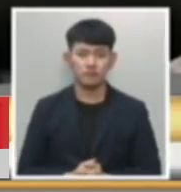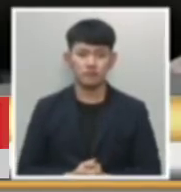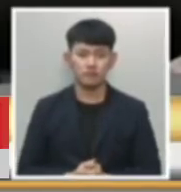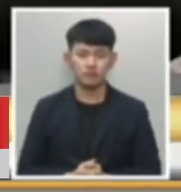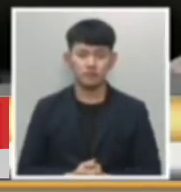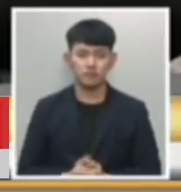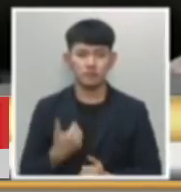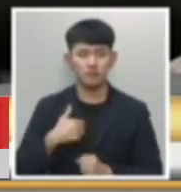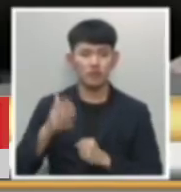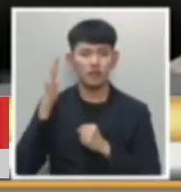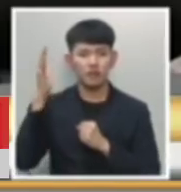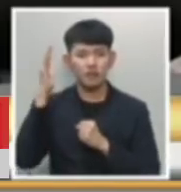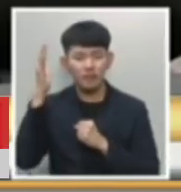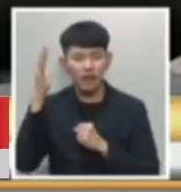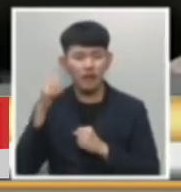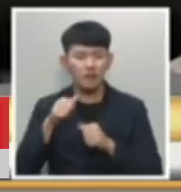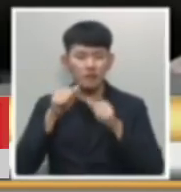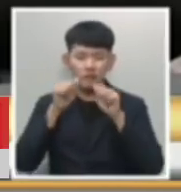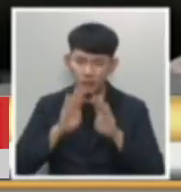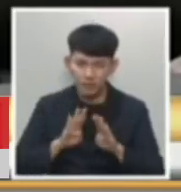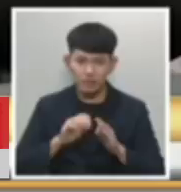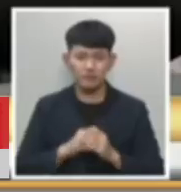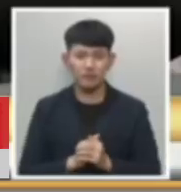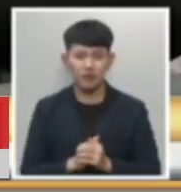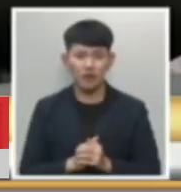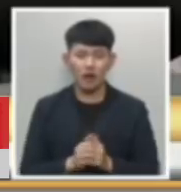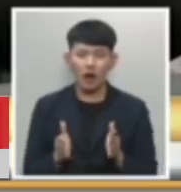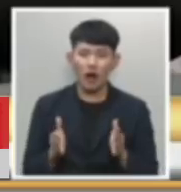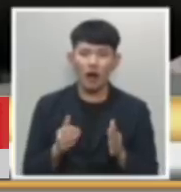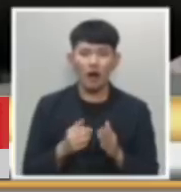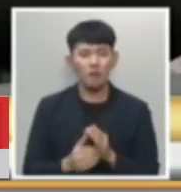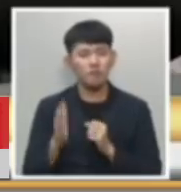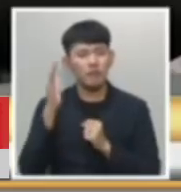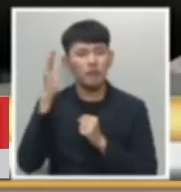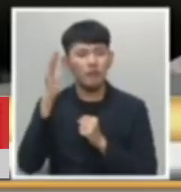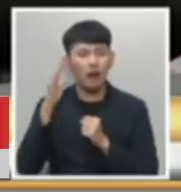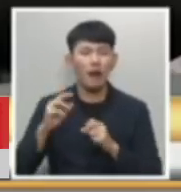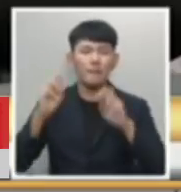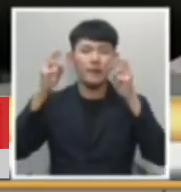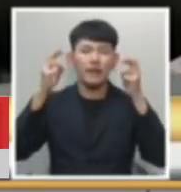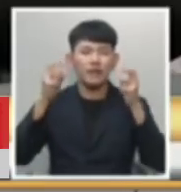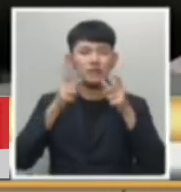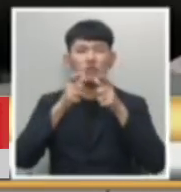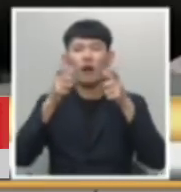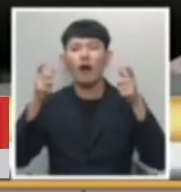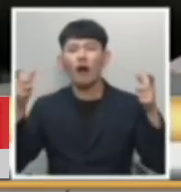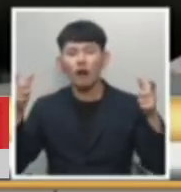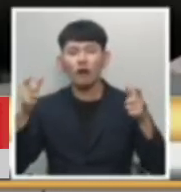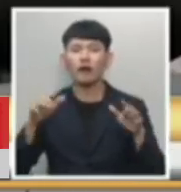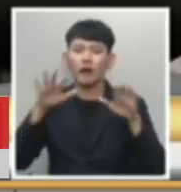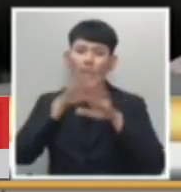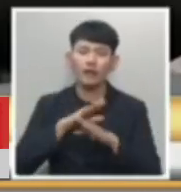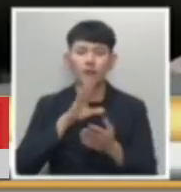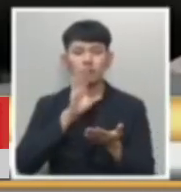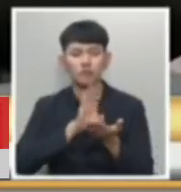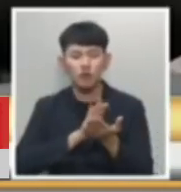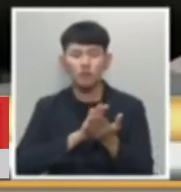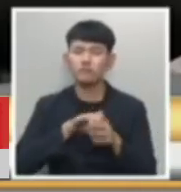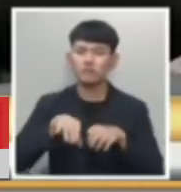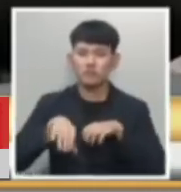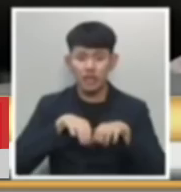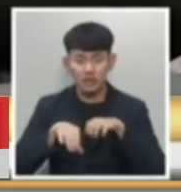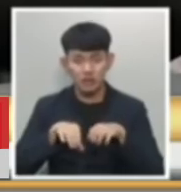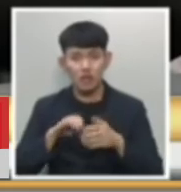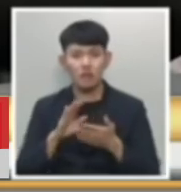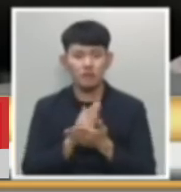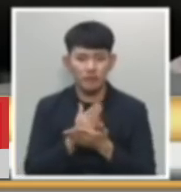ามีการอภิปรายเป็นลักษณะเป็นภาพรวมเป็นส่วนใหญ่นะครับในเรื่องของการจัดงบประมาณภา